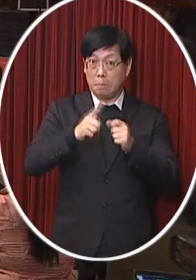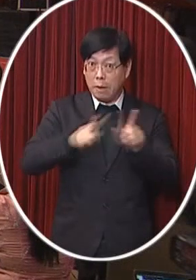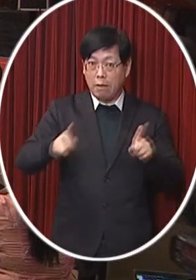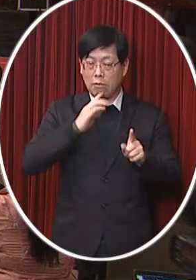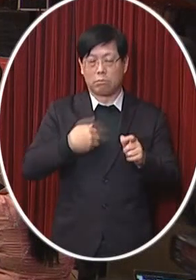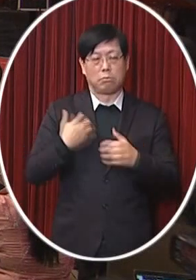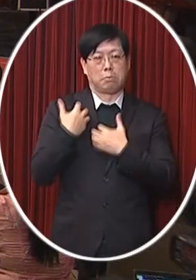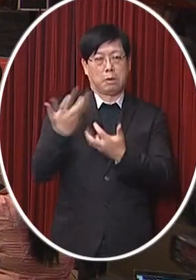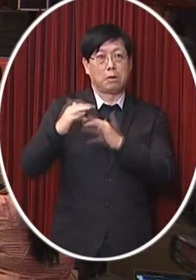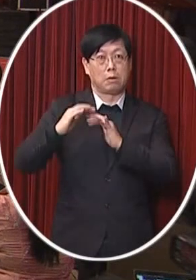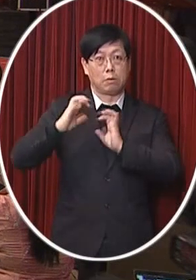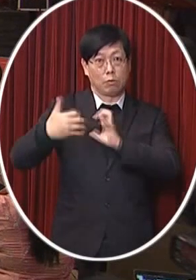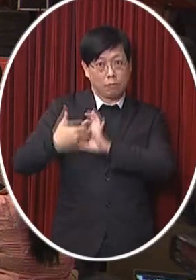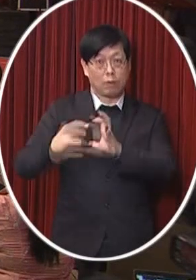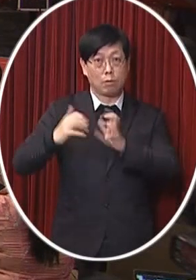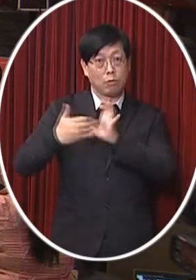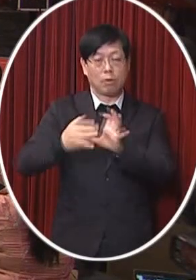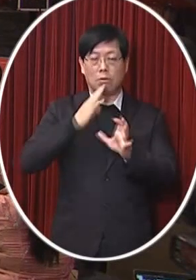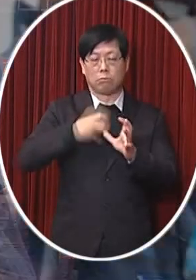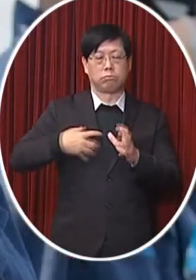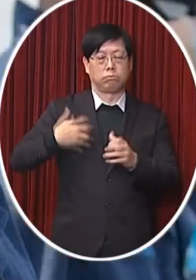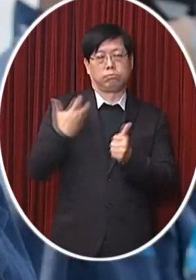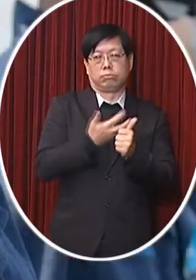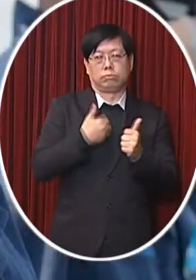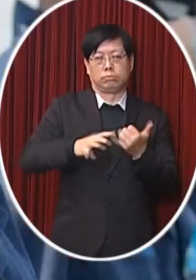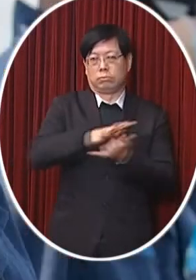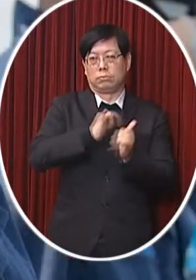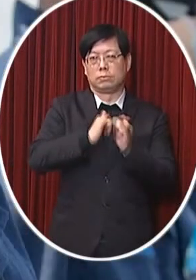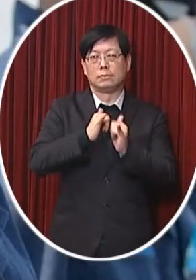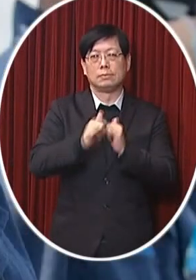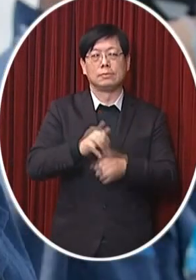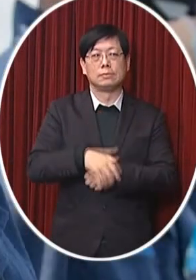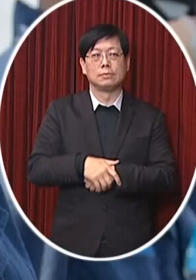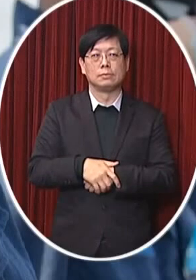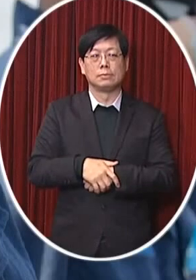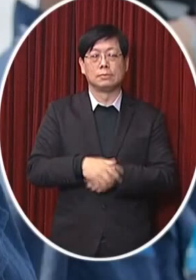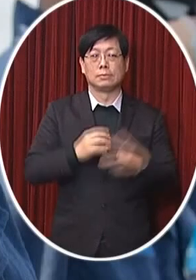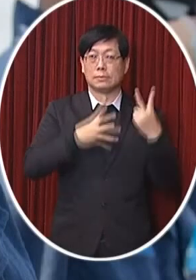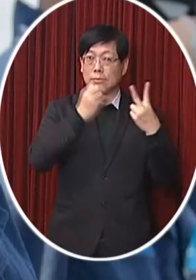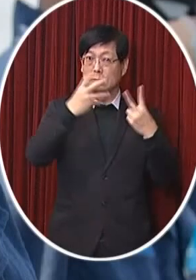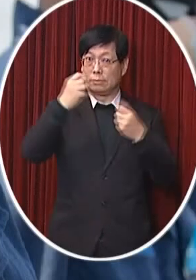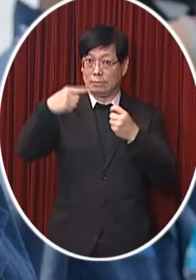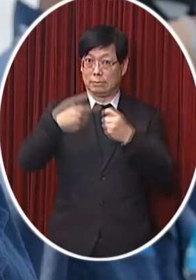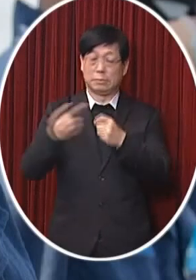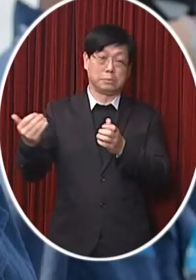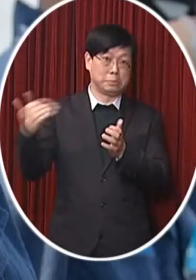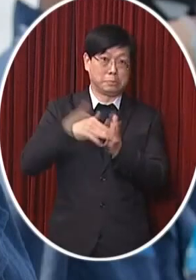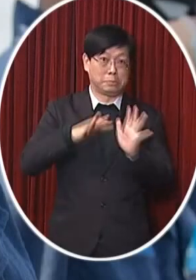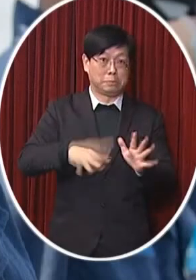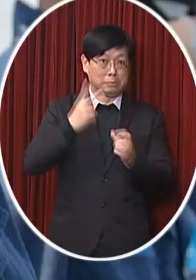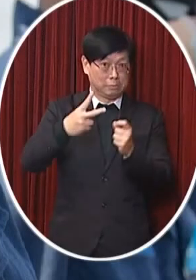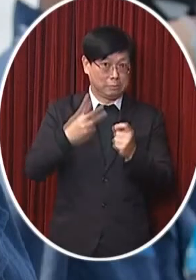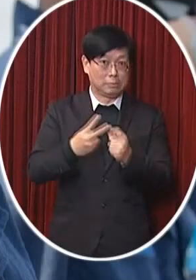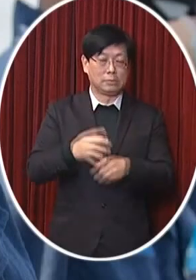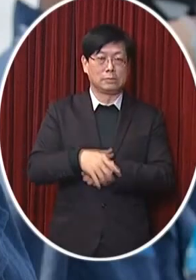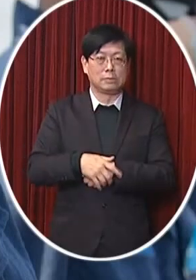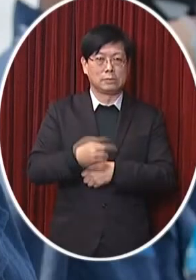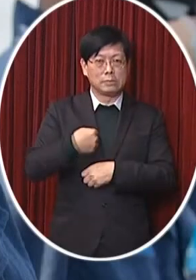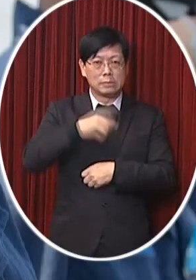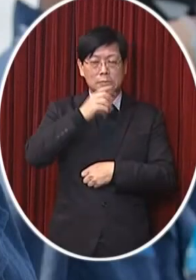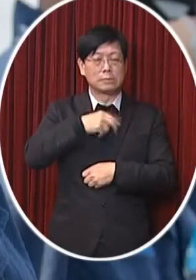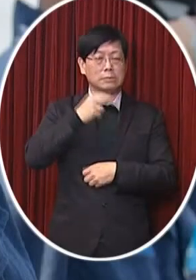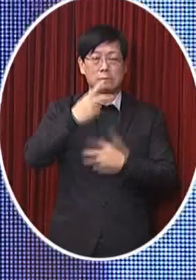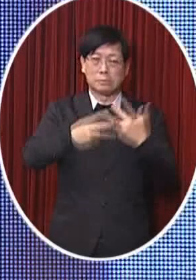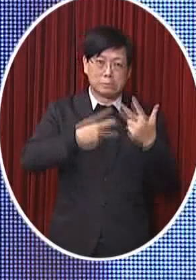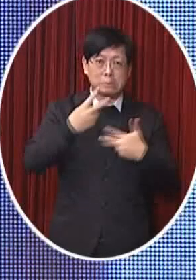靠国防，而国防靠全民。从2020年开始，这两年多来，我每两